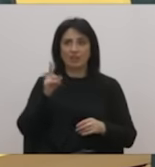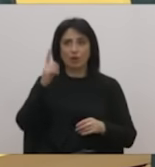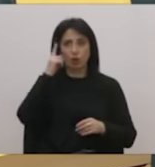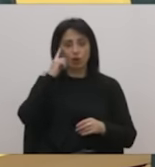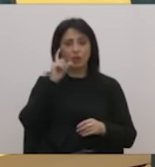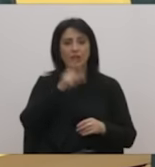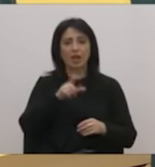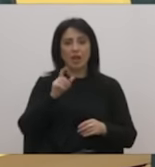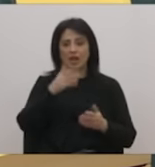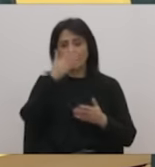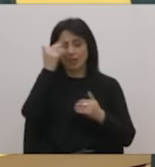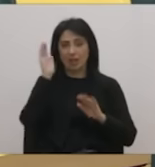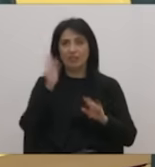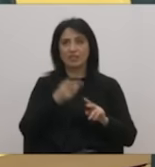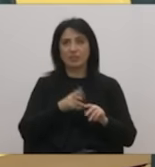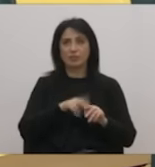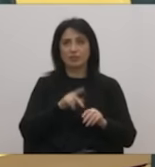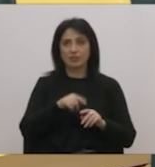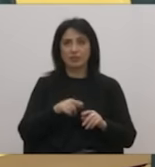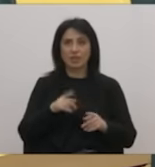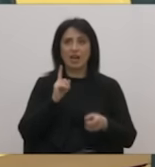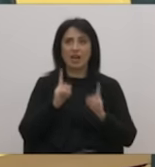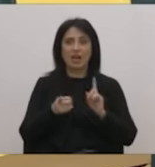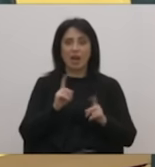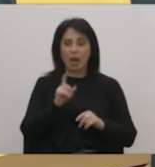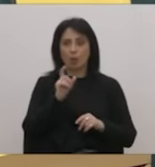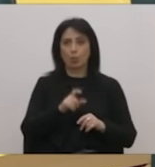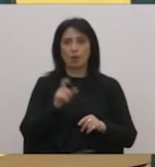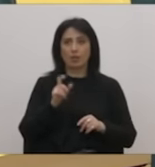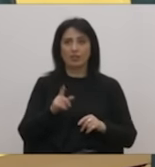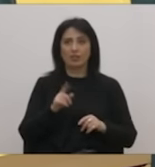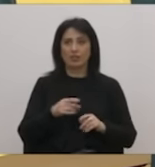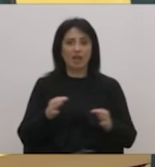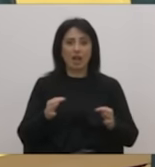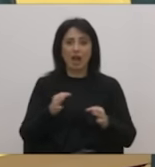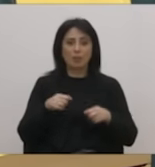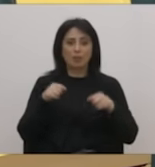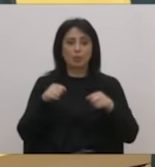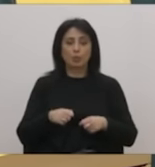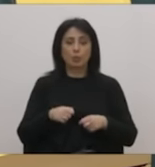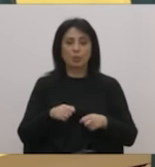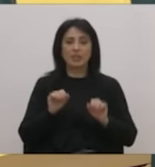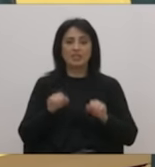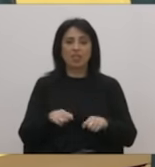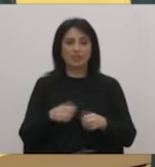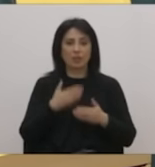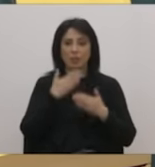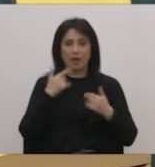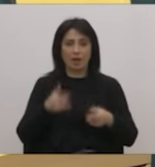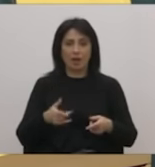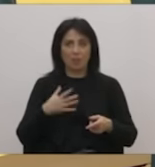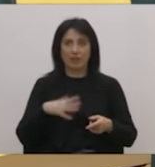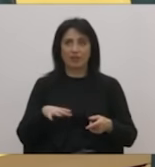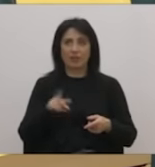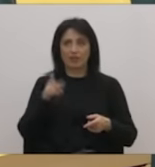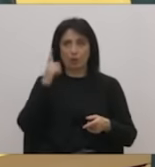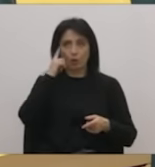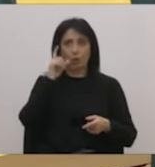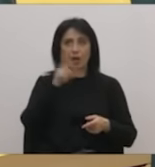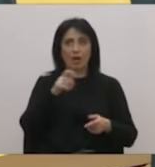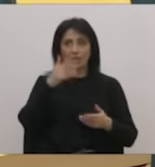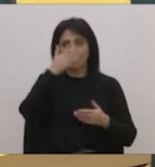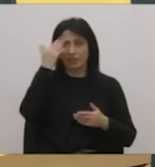გონიათ ხალხი დაივიწყებს იმას, რომ რეალურად ხალხს არაფრის უფლება და არაფრის საშუალება არ აქვს ამ ქვეყანაში. Თქვენ გონიათ